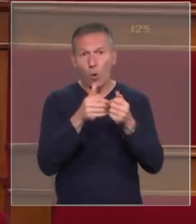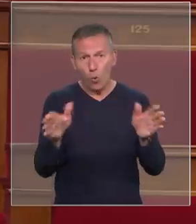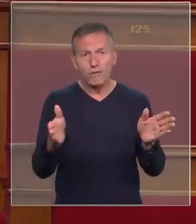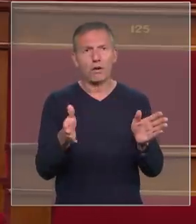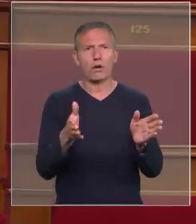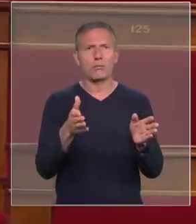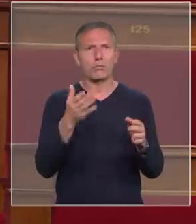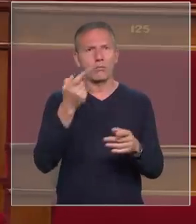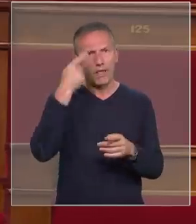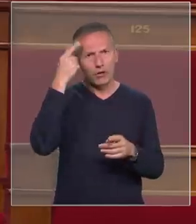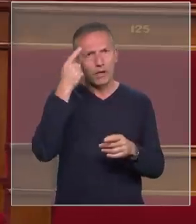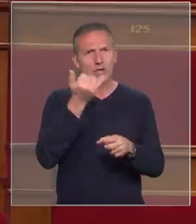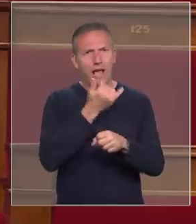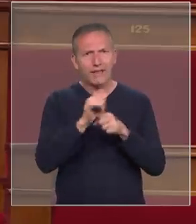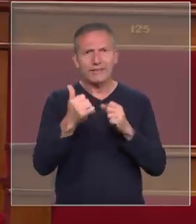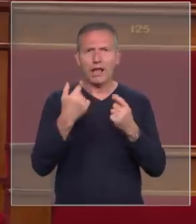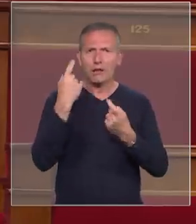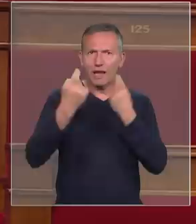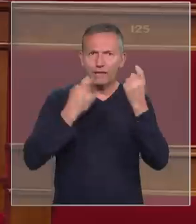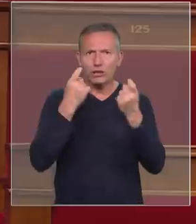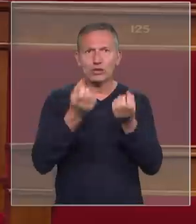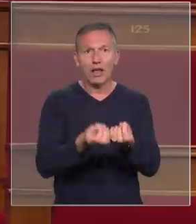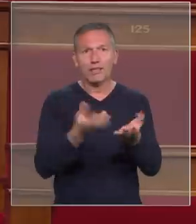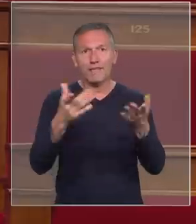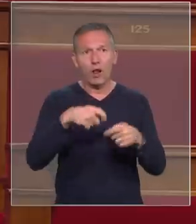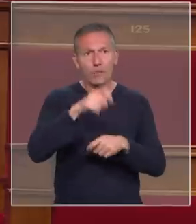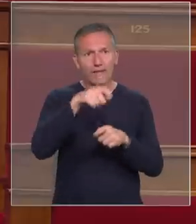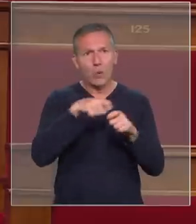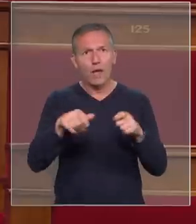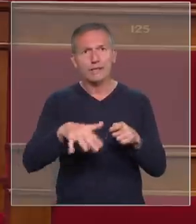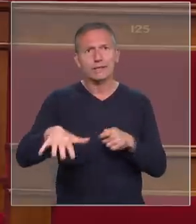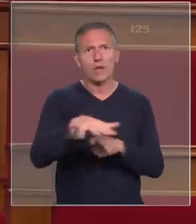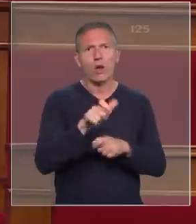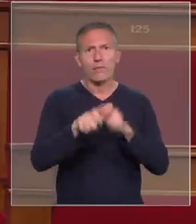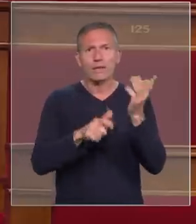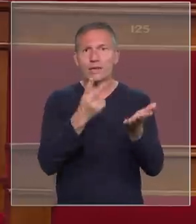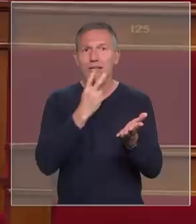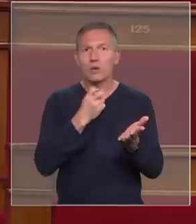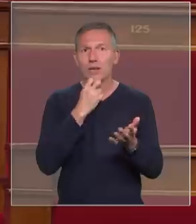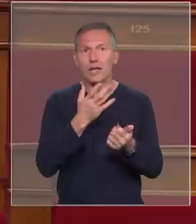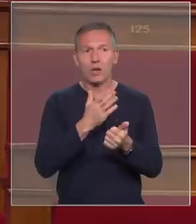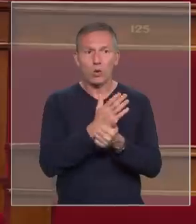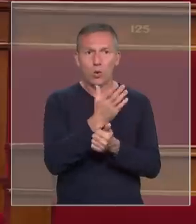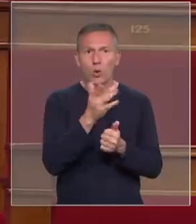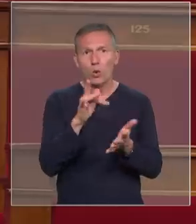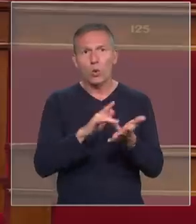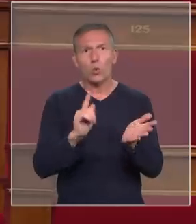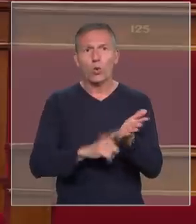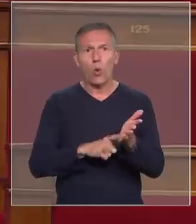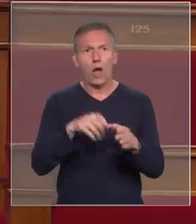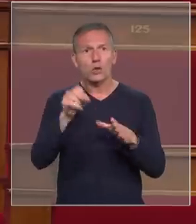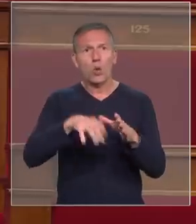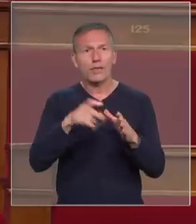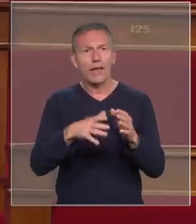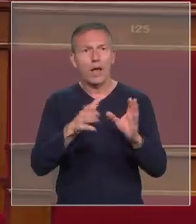de l'intelligence artificielle en développant l'évaluation citoyenne, en pensant les droits collectifs sur les données ou en anticipant les systèmes